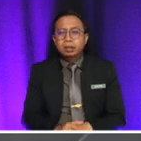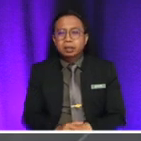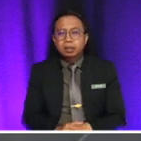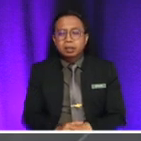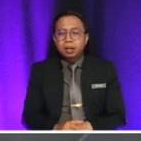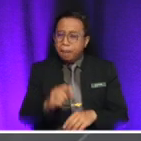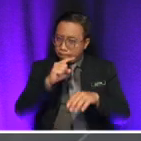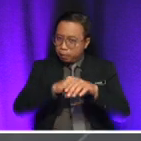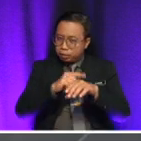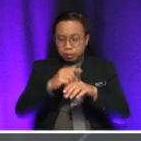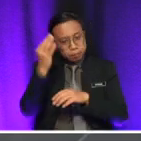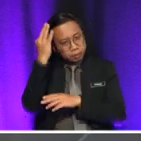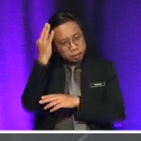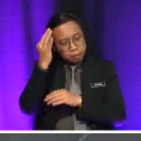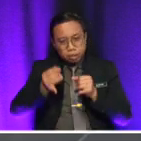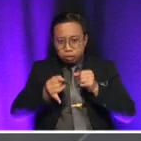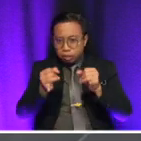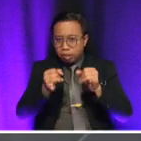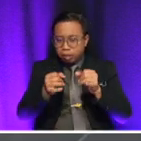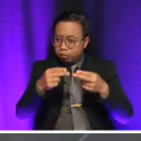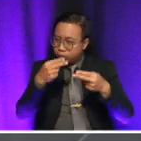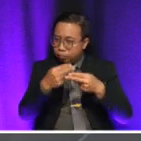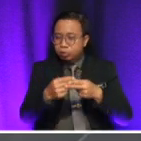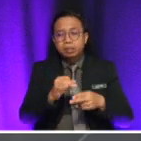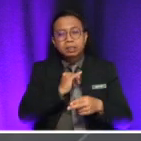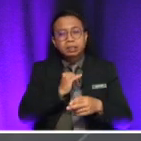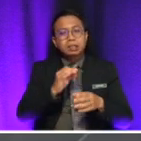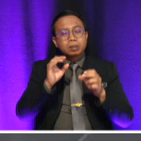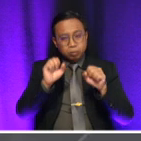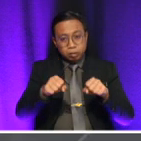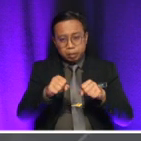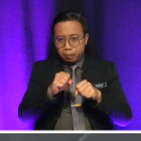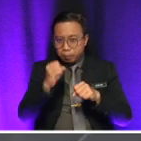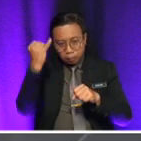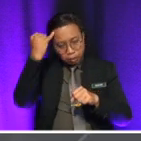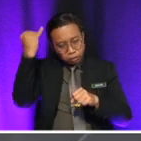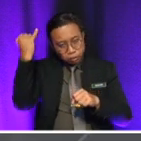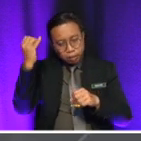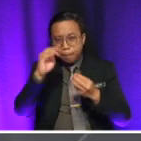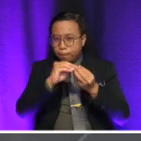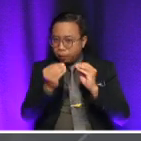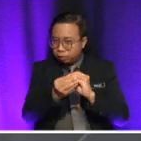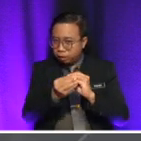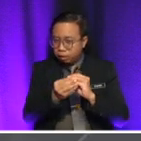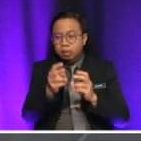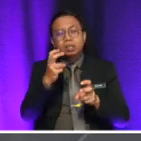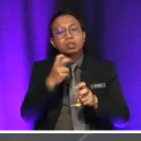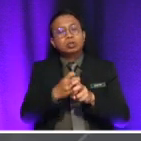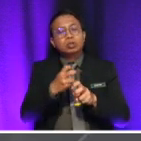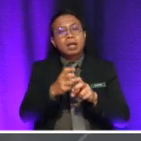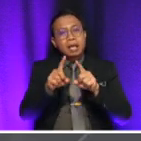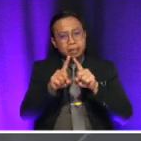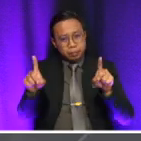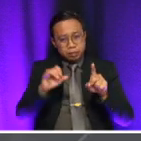ketika memikirkan jalan yang perlu ditempuhi saya dapat membayangkan berbagai permasalahan serta kesusahan tetapi